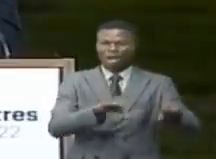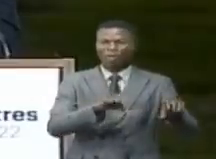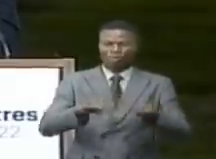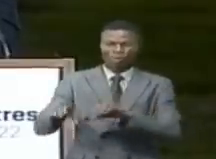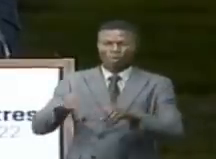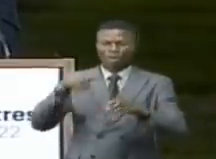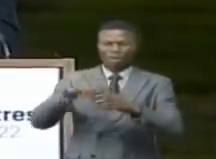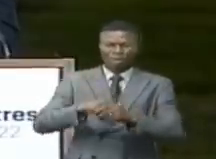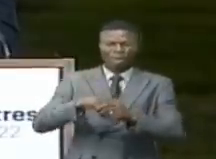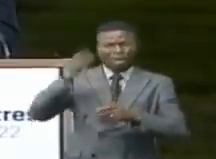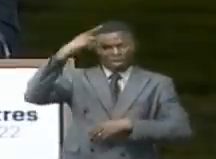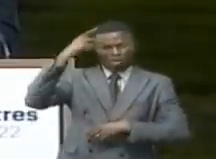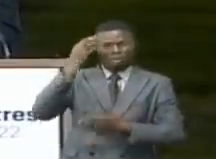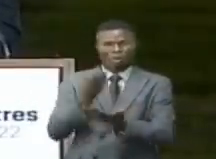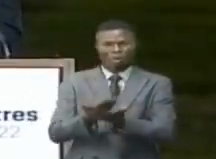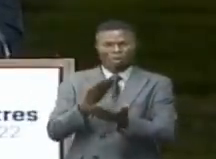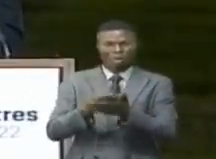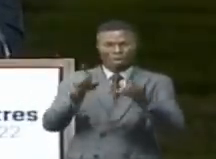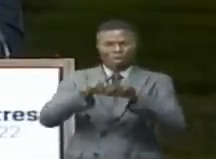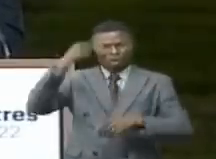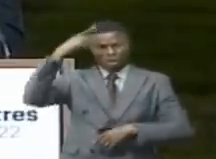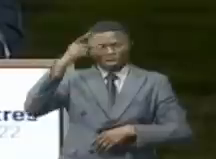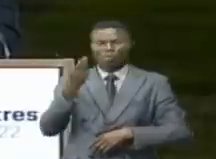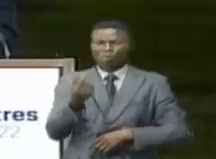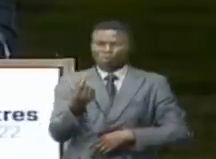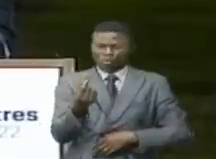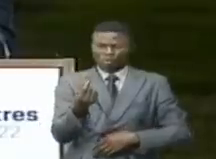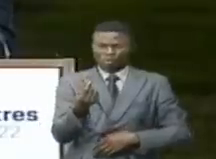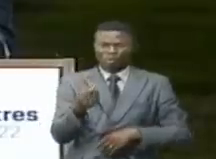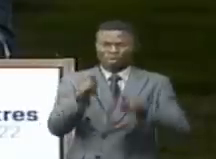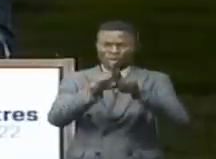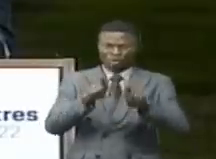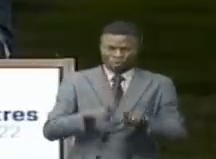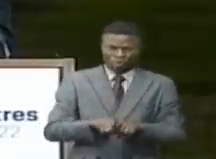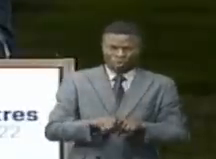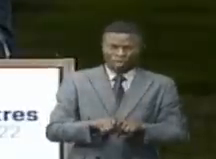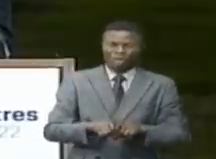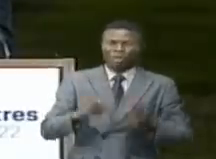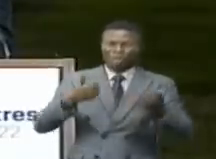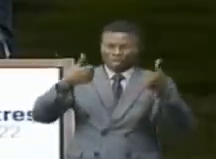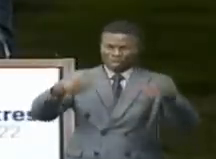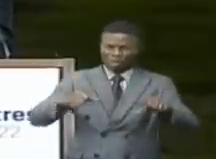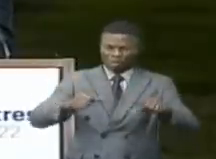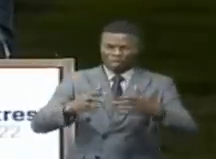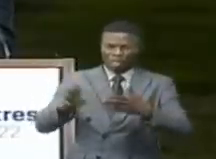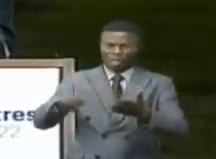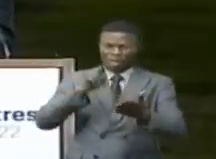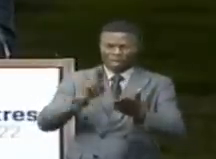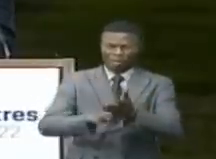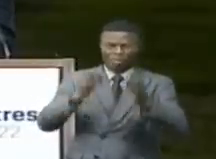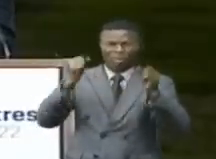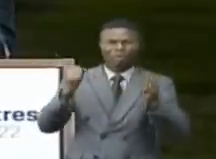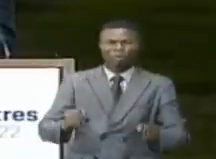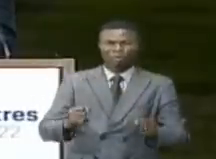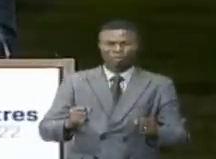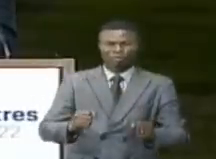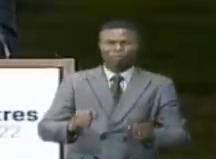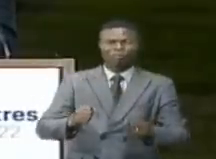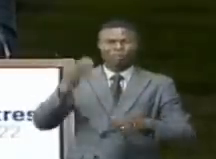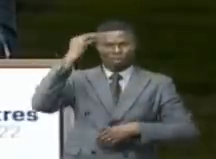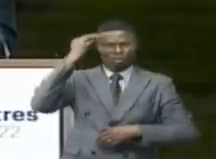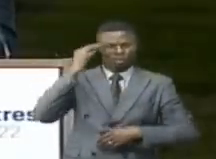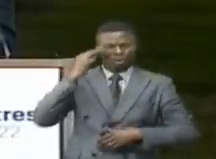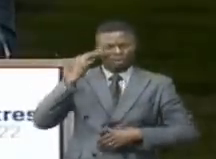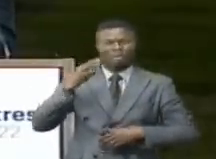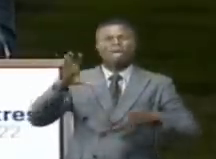niveau de la politique budgétaire et de la politique monétaire, ainsi que du maintien du pacte de stabilité. Le Conseil a pris